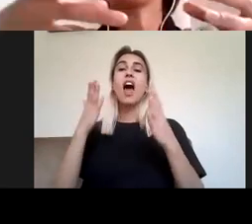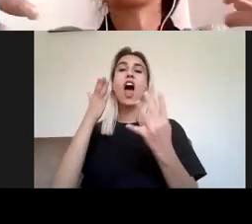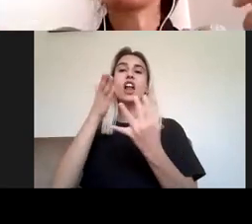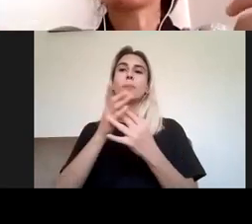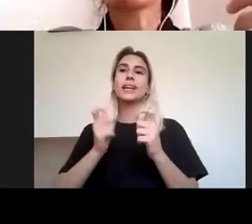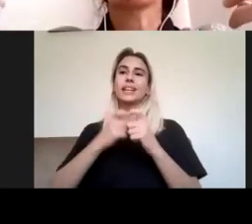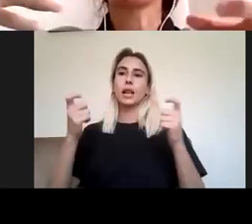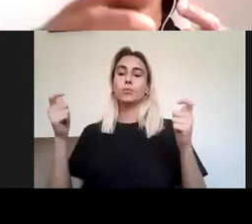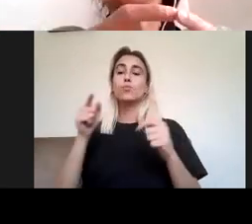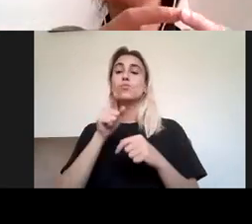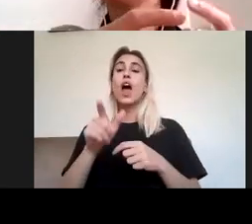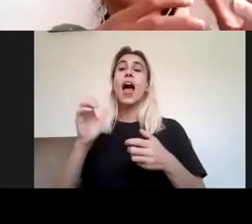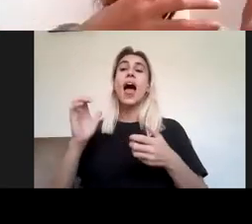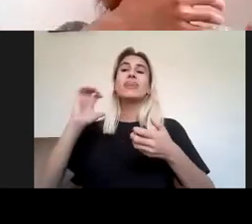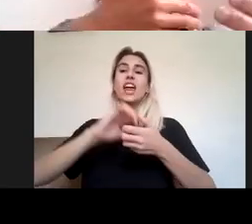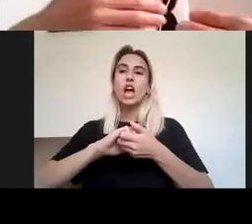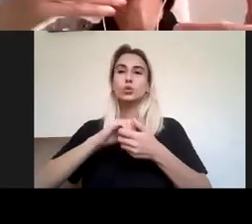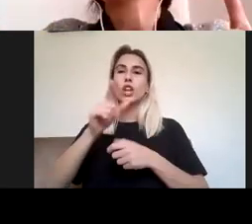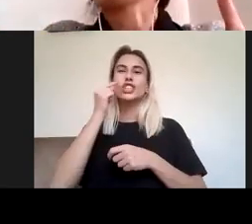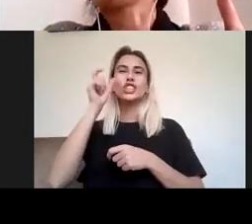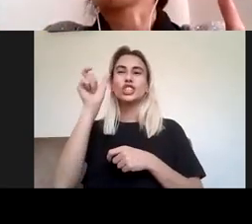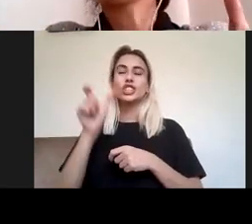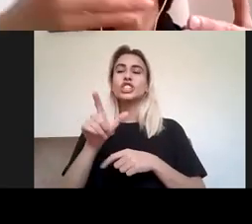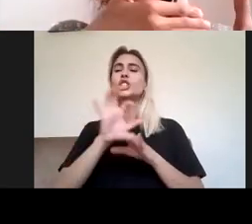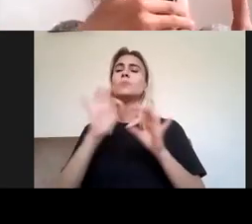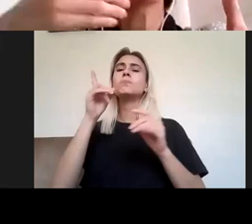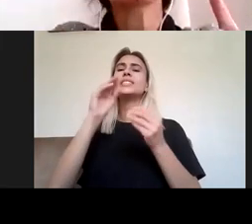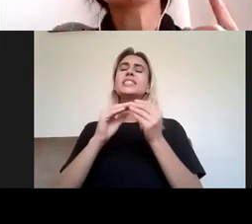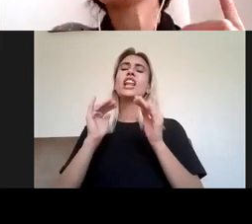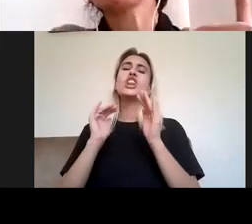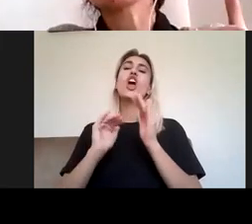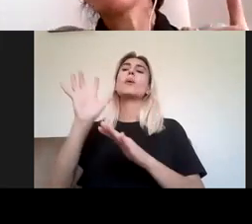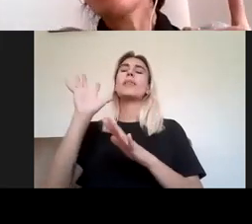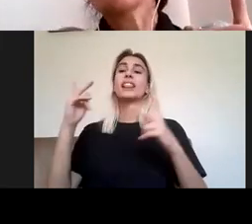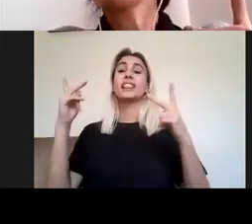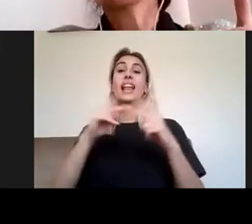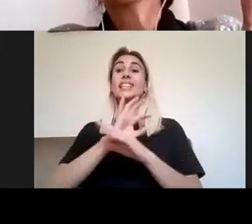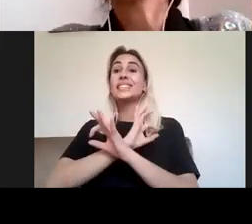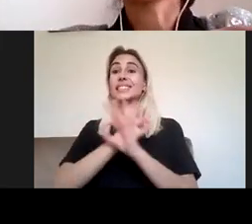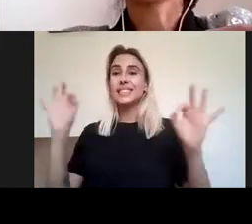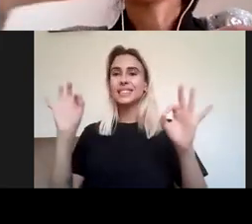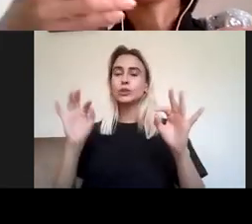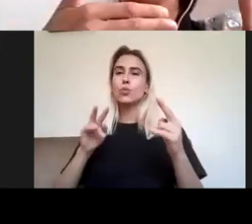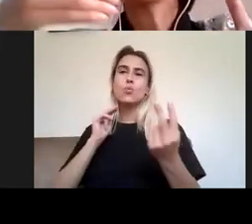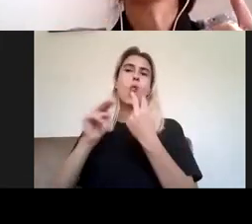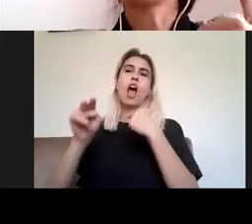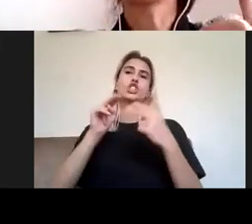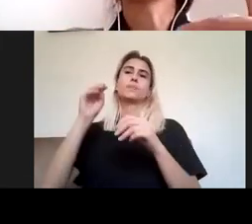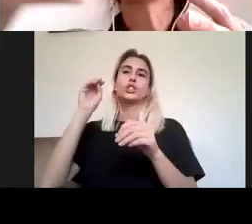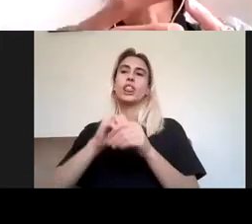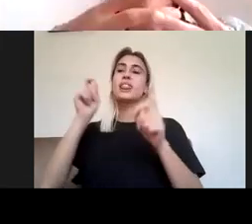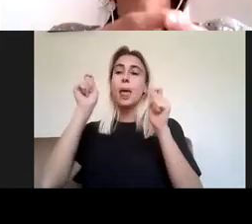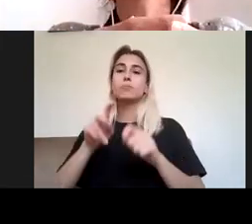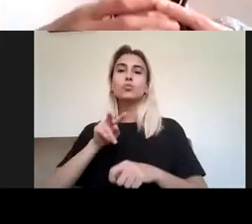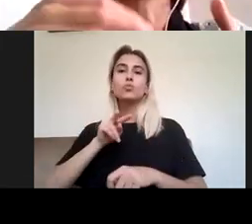geliştirilmesi ve bu entegrasyonda kişinin hiçbir sıkıntıya uğramadan kesintisiz bir ulaşım hattı içerisinde yapmış olduğu